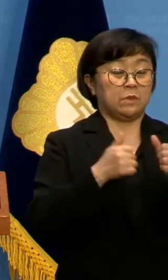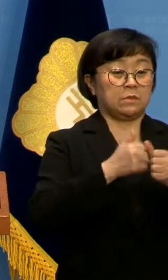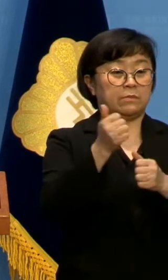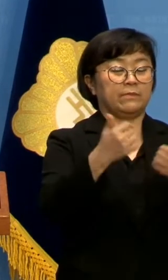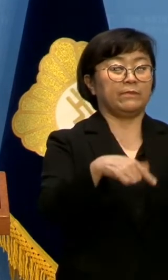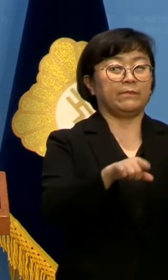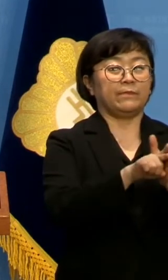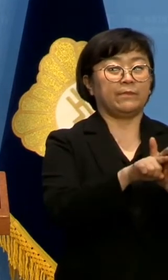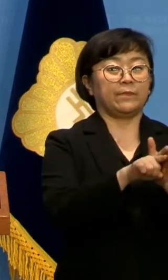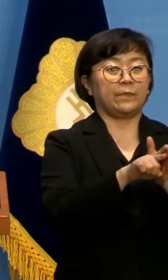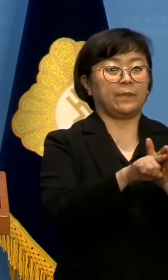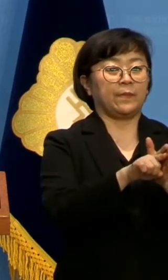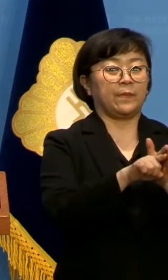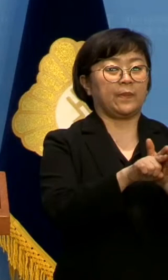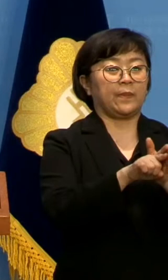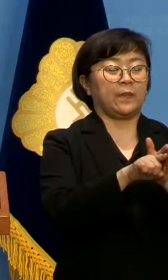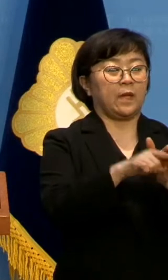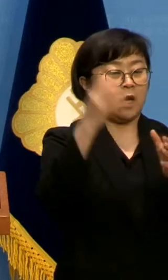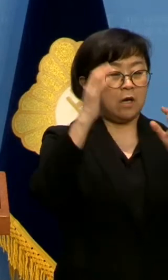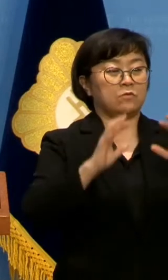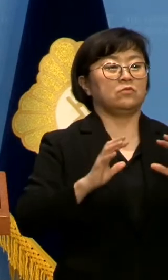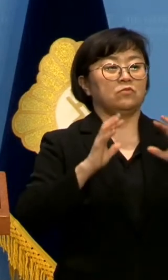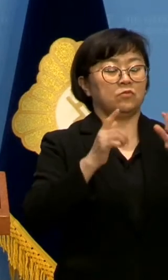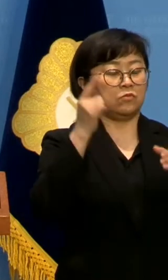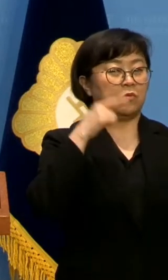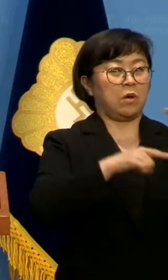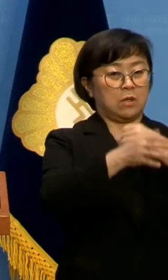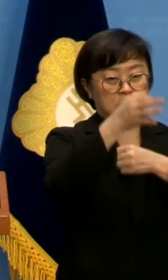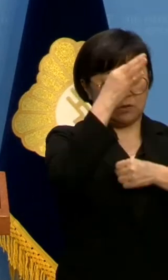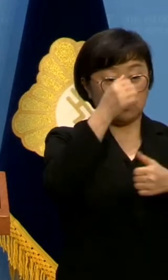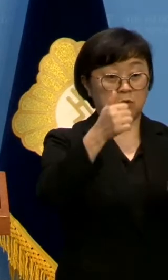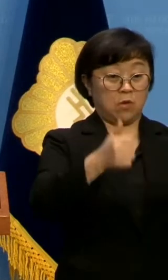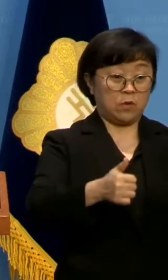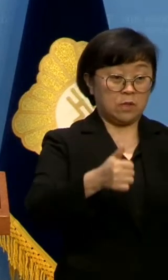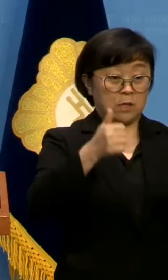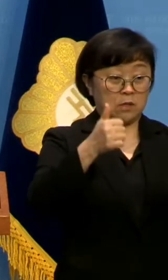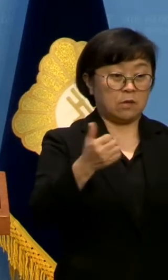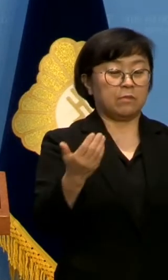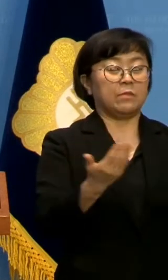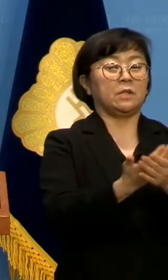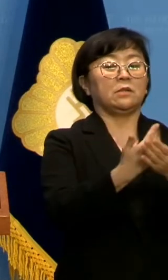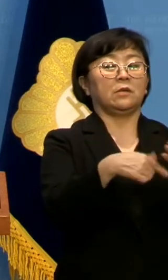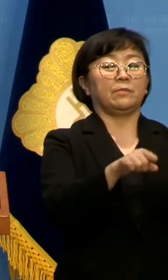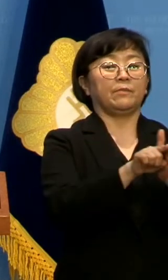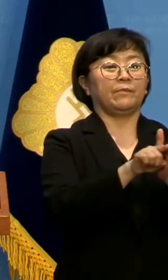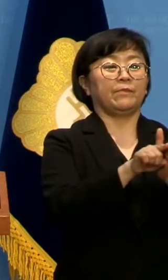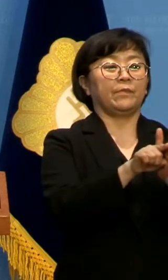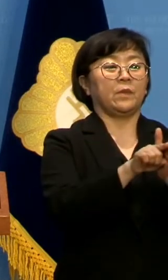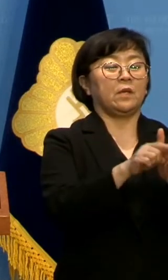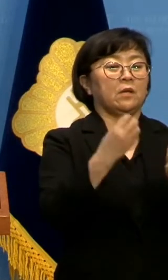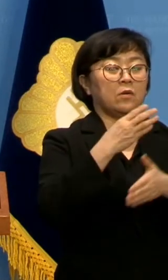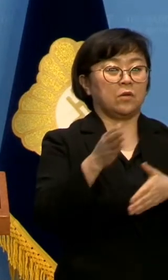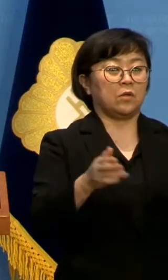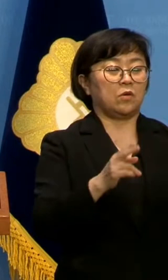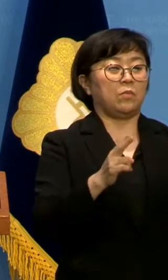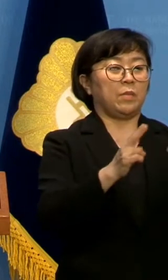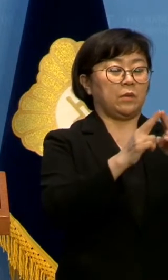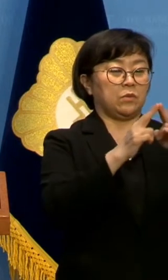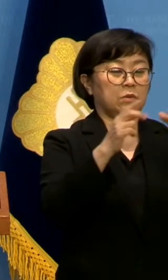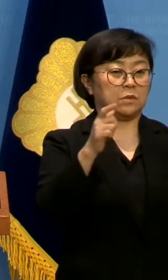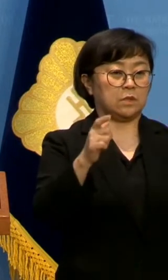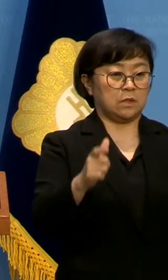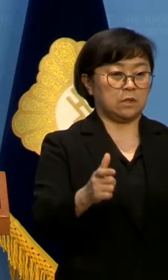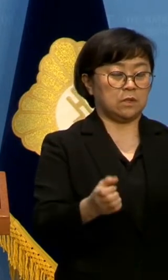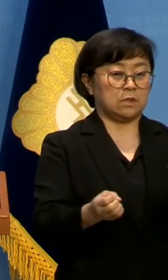거두기 위해서는, 나아가 대한민국 과학기술 경쟁력을 재도약하기 위해서는 경기도 반도체 발표에서의